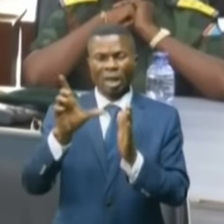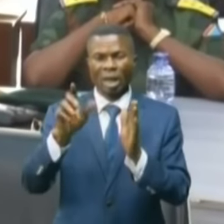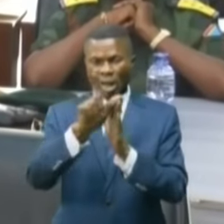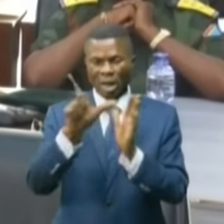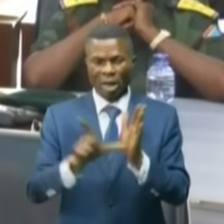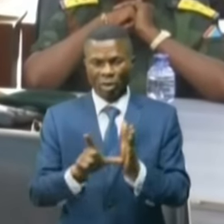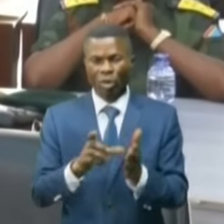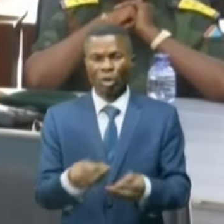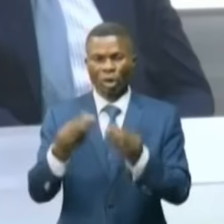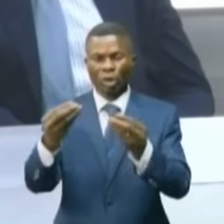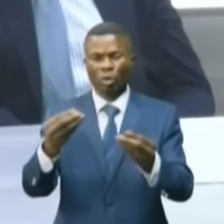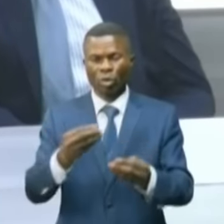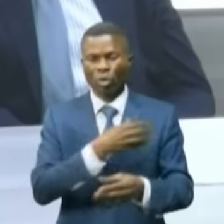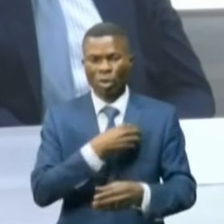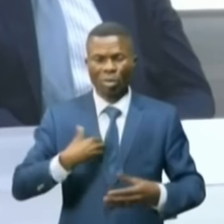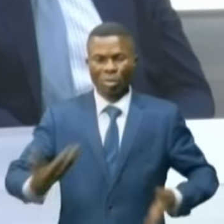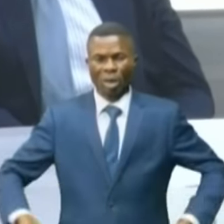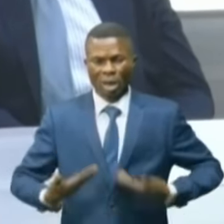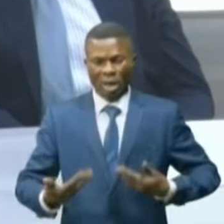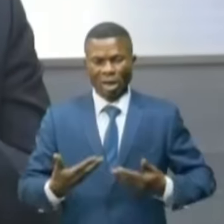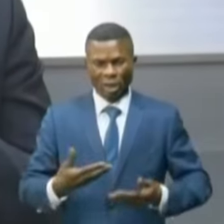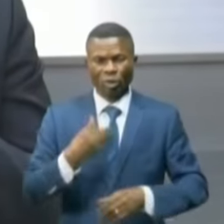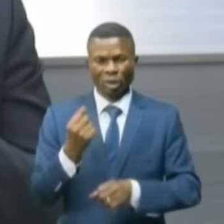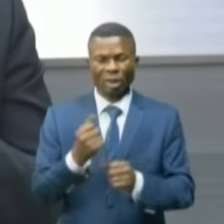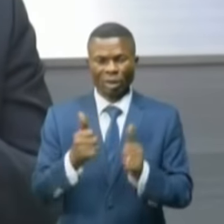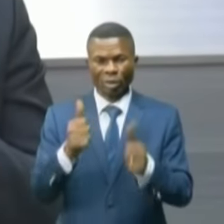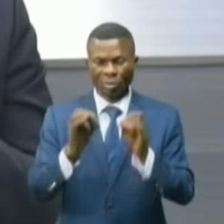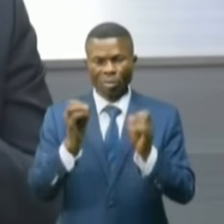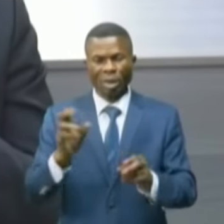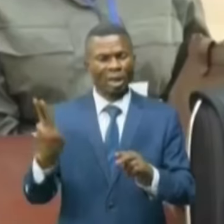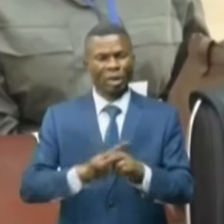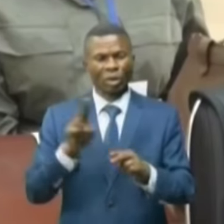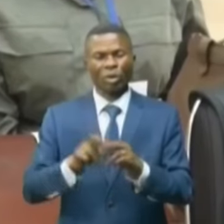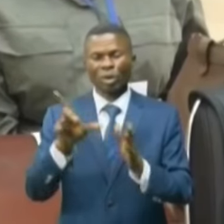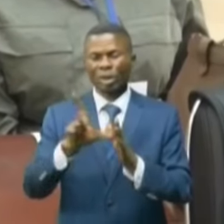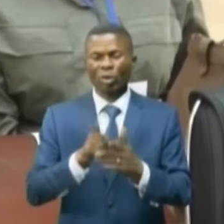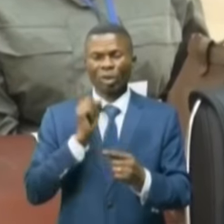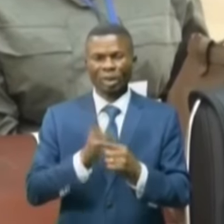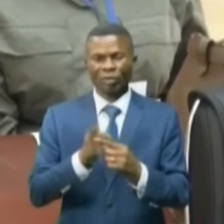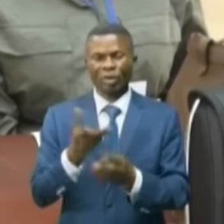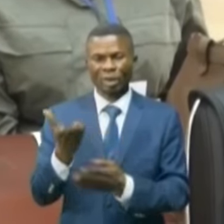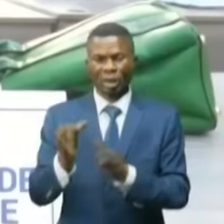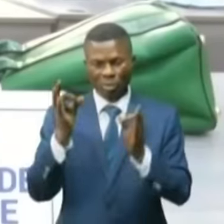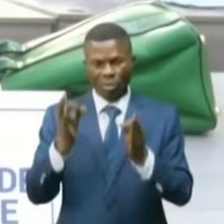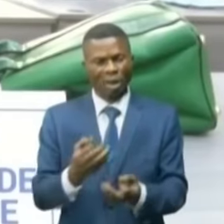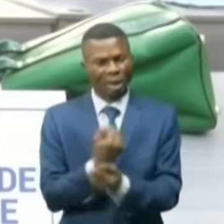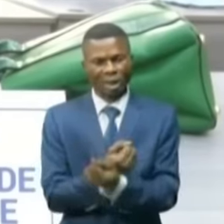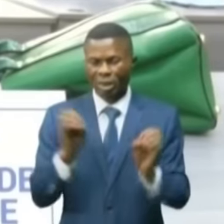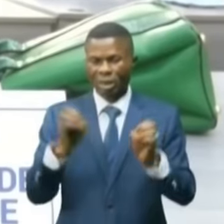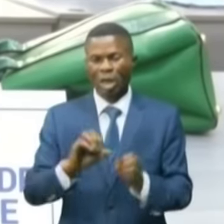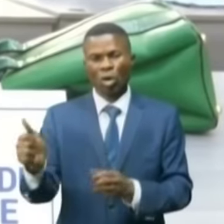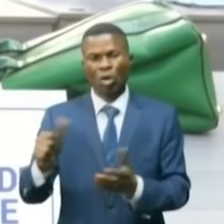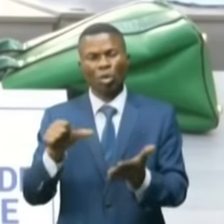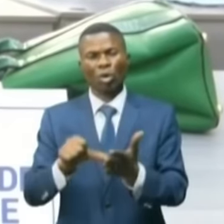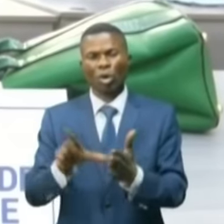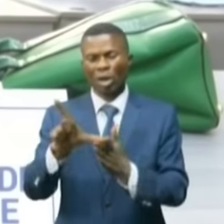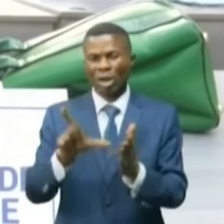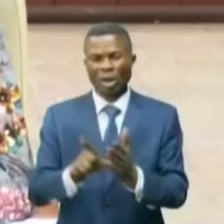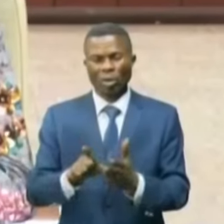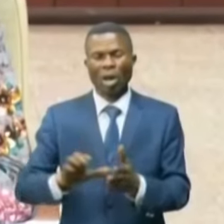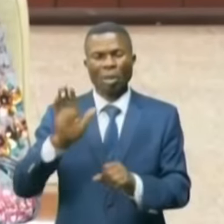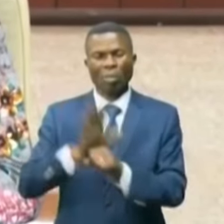femme le droit de jouir pleinement de ses prérogatives, leur applicabilité pose problème et certains textes restent